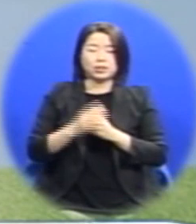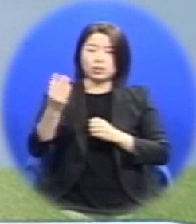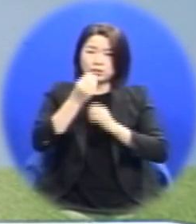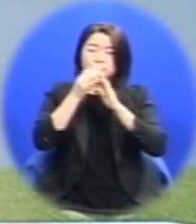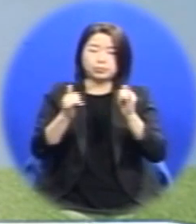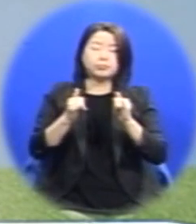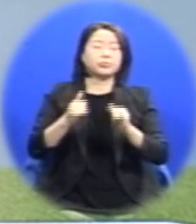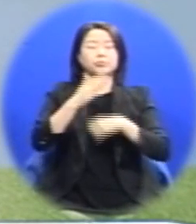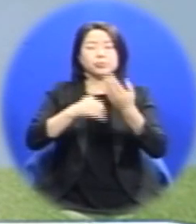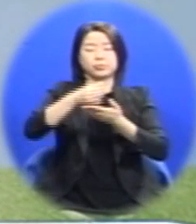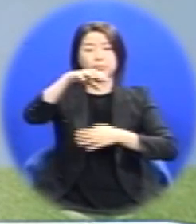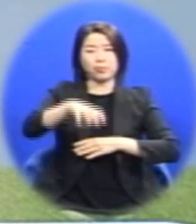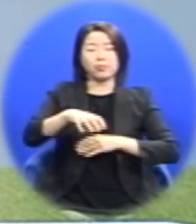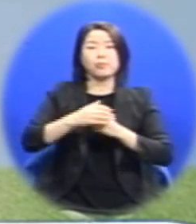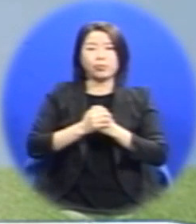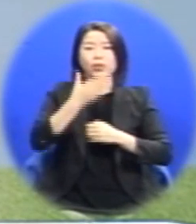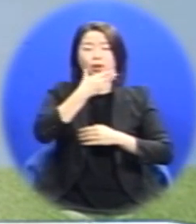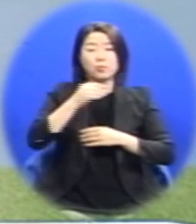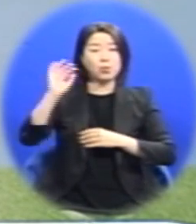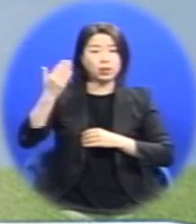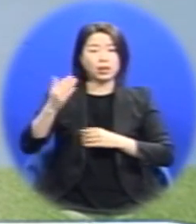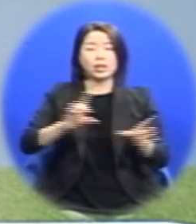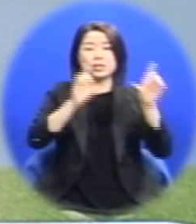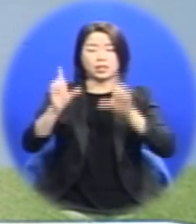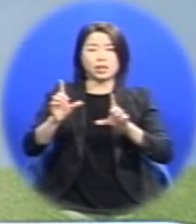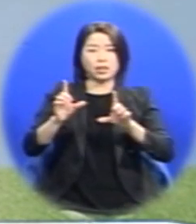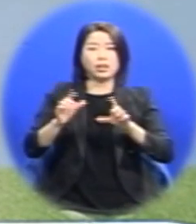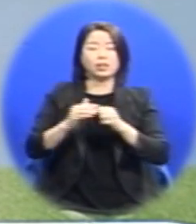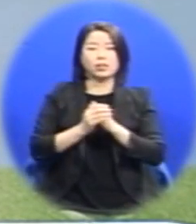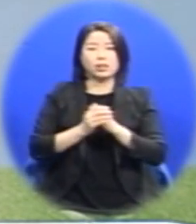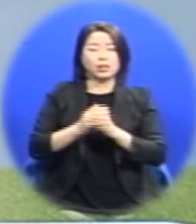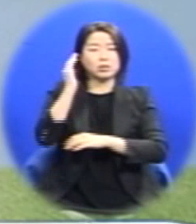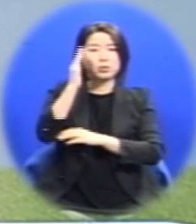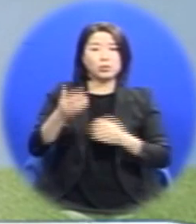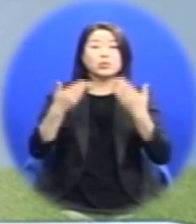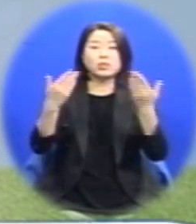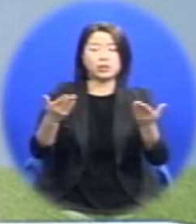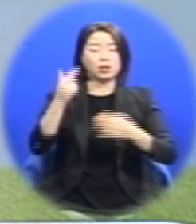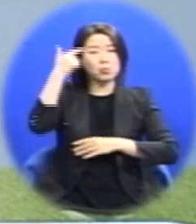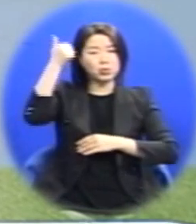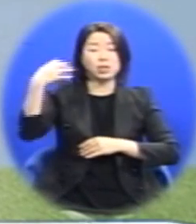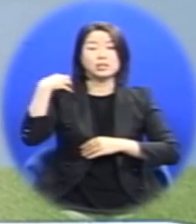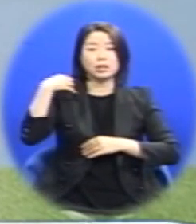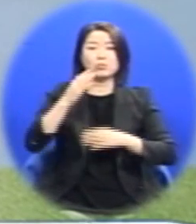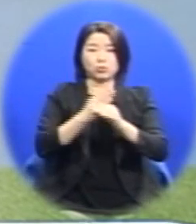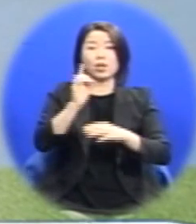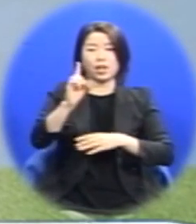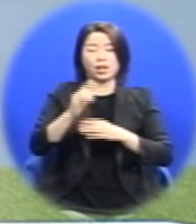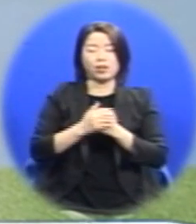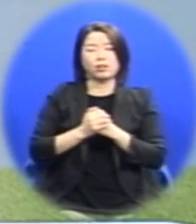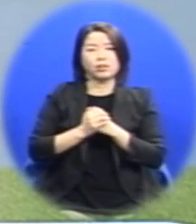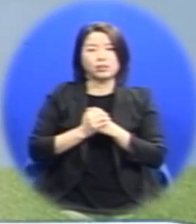성도들이 정말 하나님 앞에서 복되게 살도록 그렇게 설교해야 하는 것이 목사의 책임 중에 또 하나거든요.